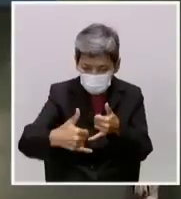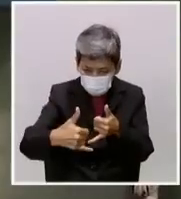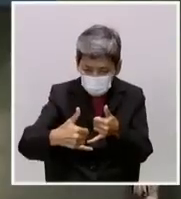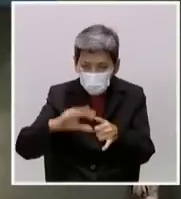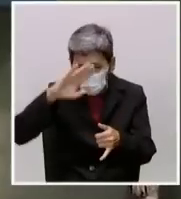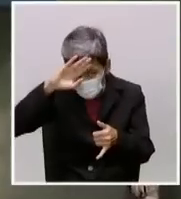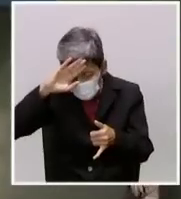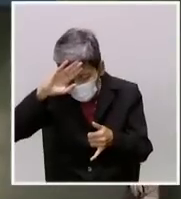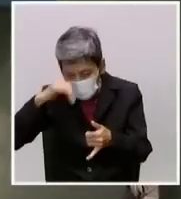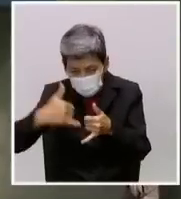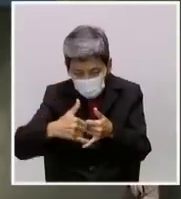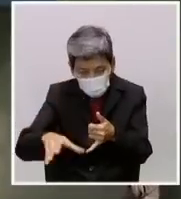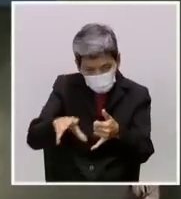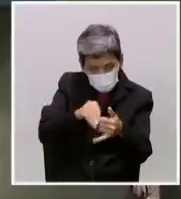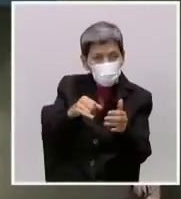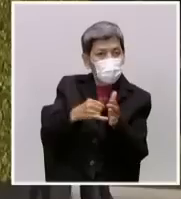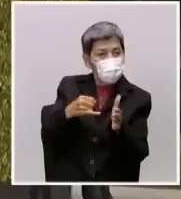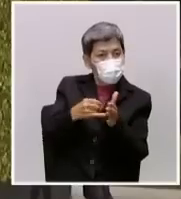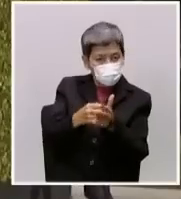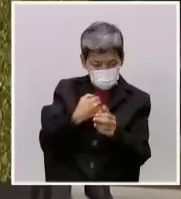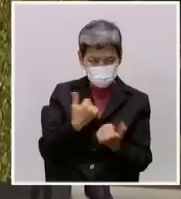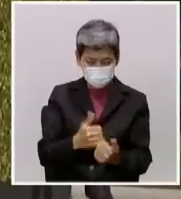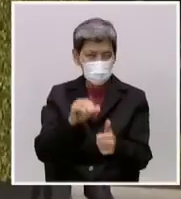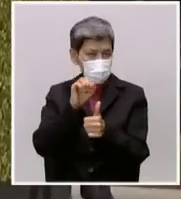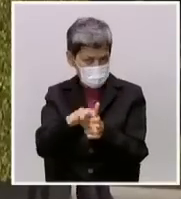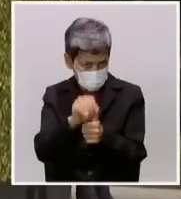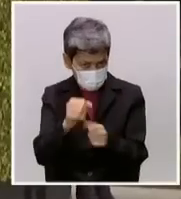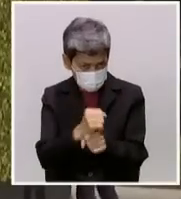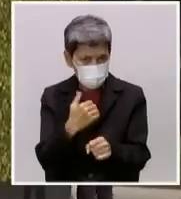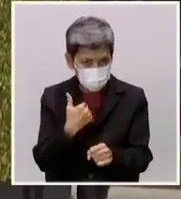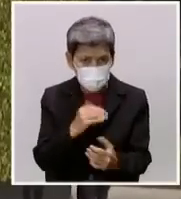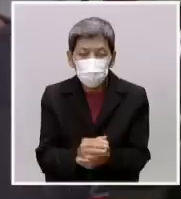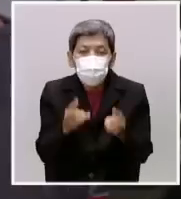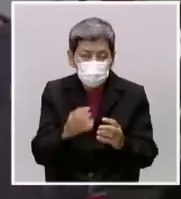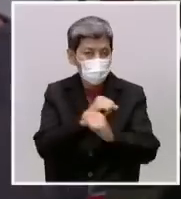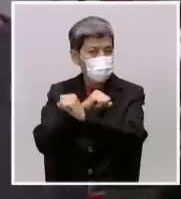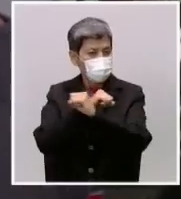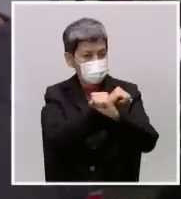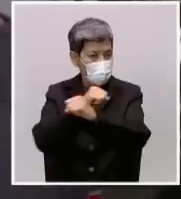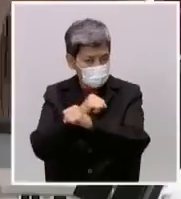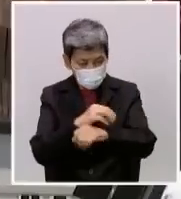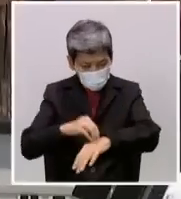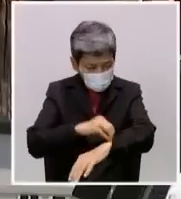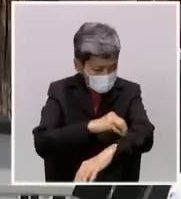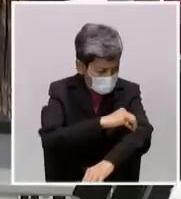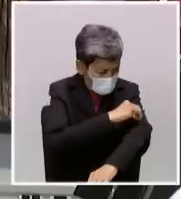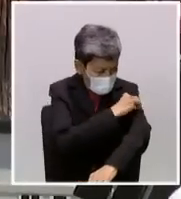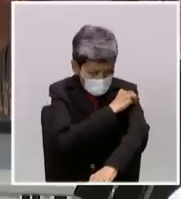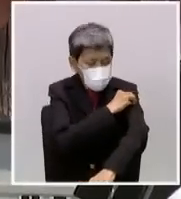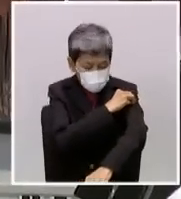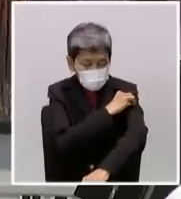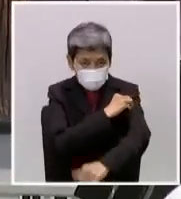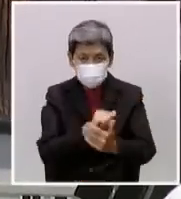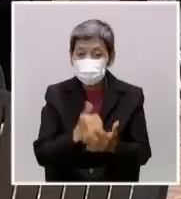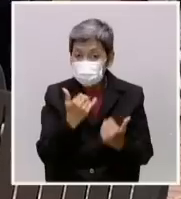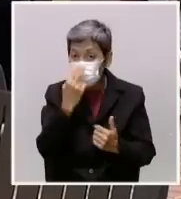ที่มีอาการทาง WHO ค่ะเตรียมที่จะออกคำแนะนำรวมถึงแนวทางในการรับมือเพื่อลดการแพร่กระจายของเชื้อฝีด